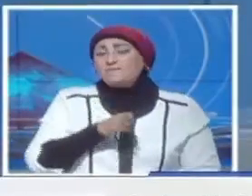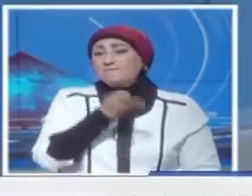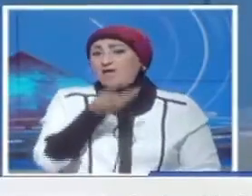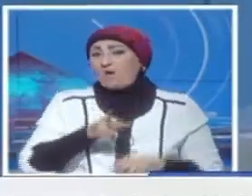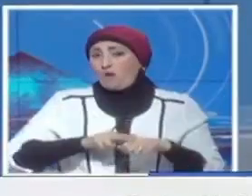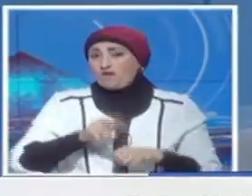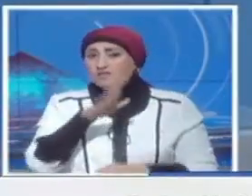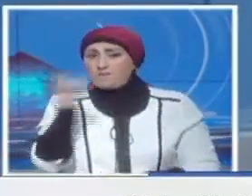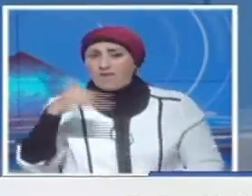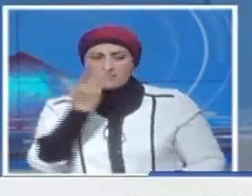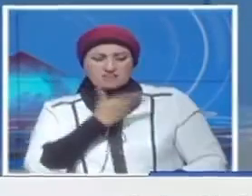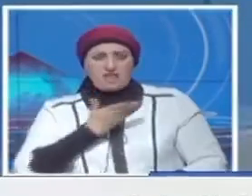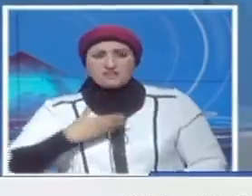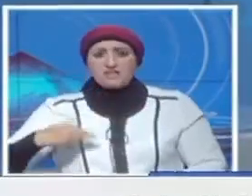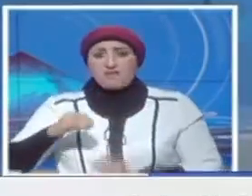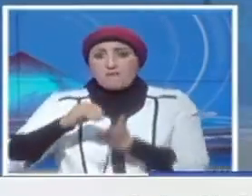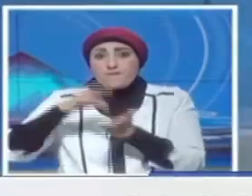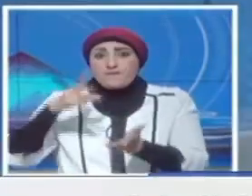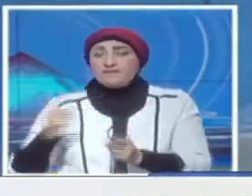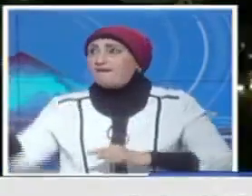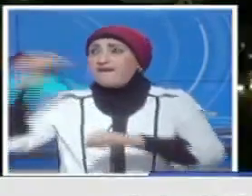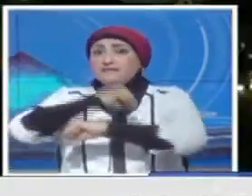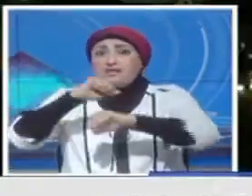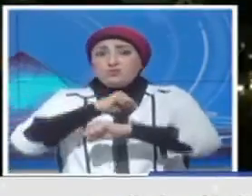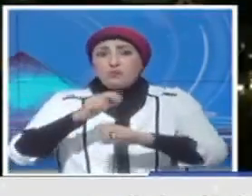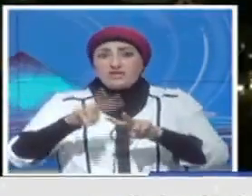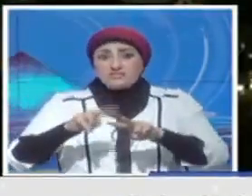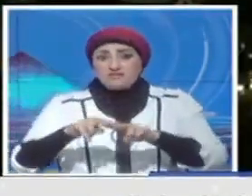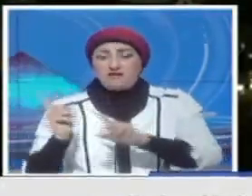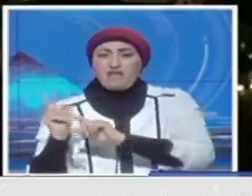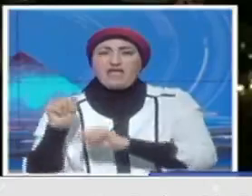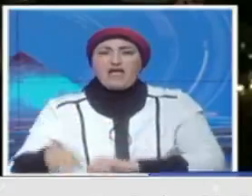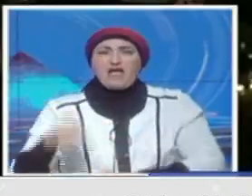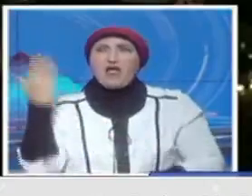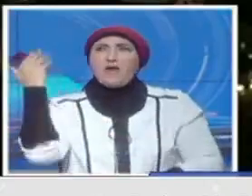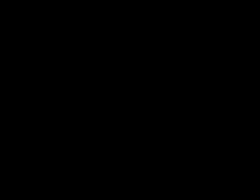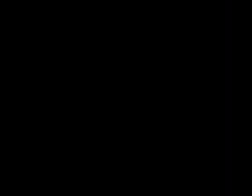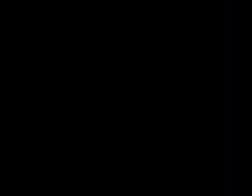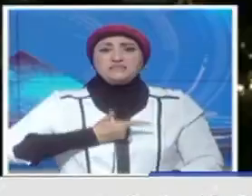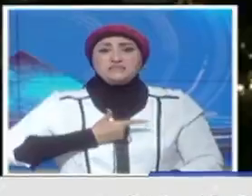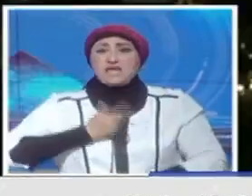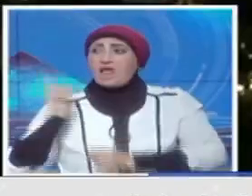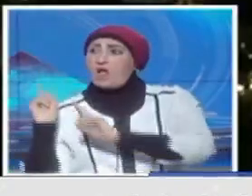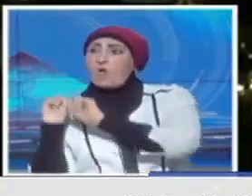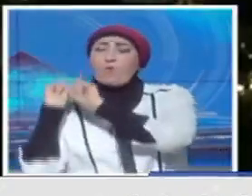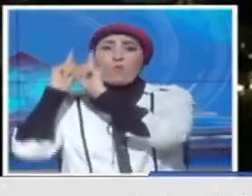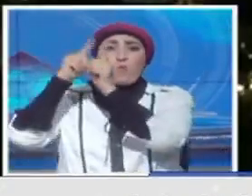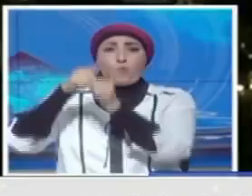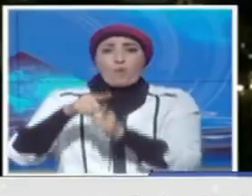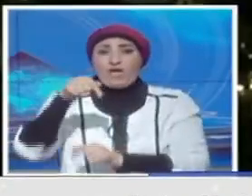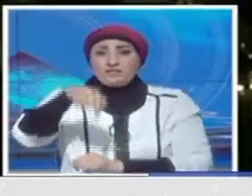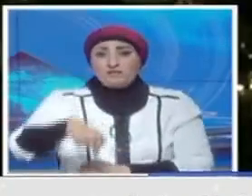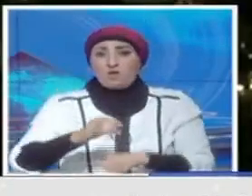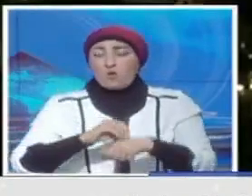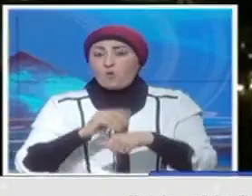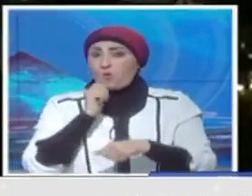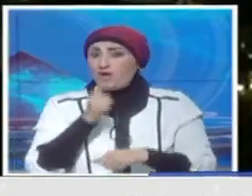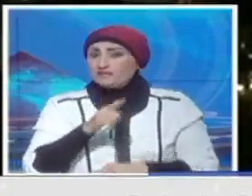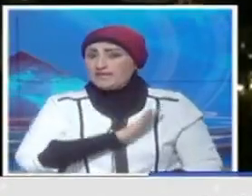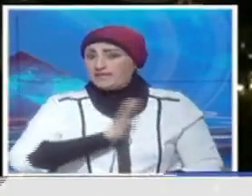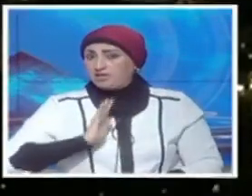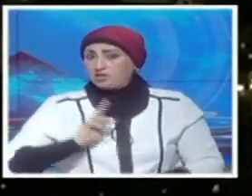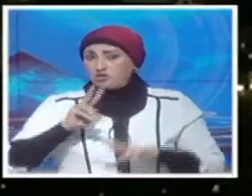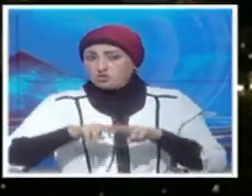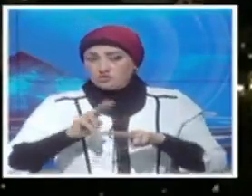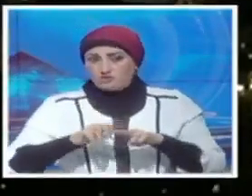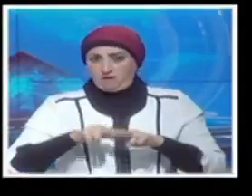عن أكثر من 100 مصاب، وذلك منذ بدء العدوان الإسرائيلي على القطاع الثلاثاء الماضي. يجيء هذا بينما